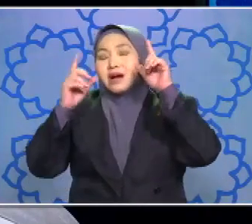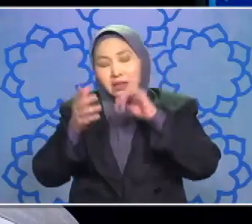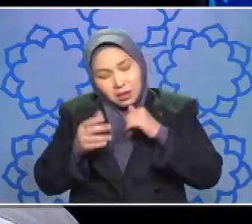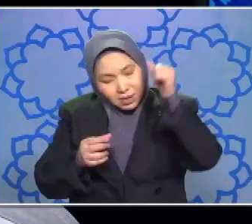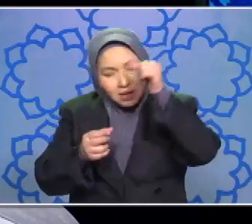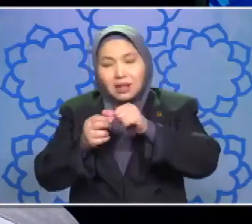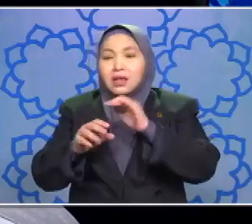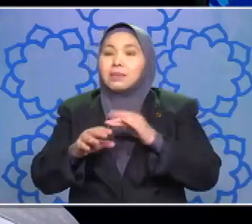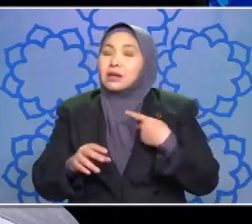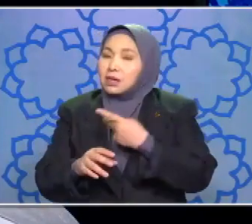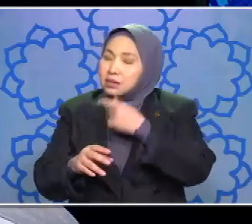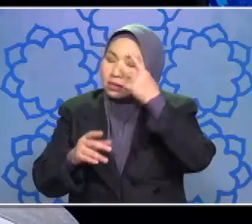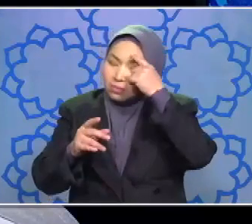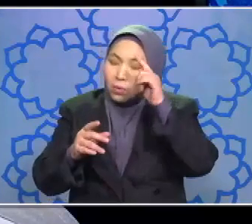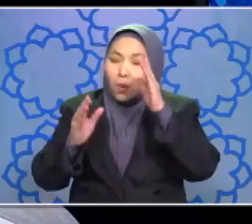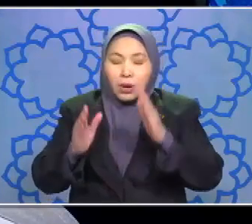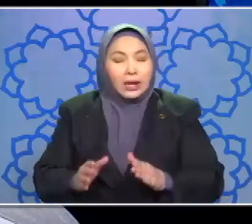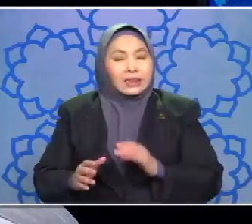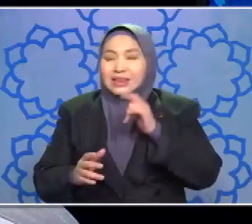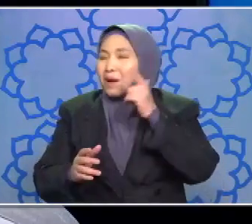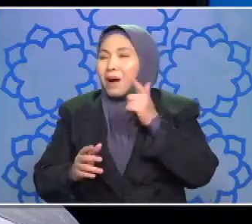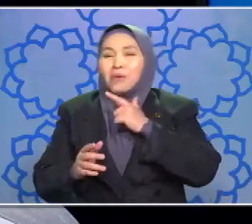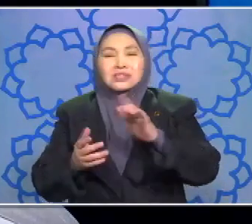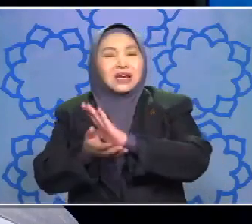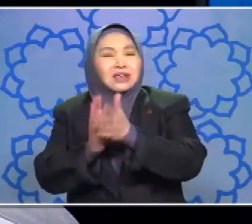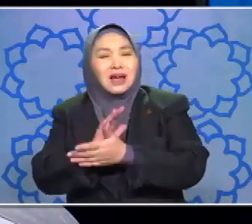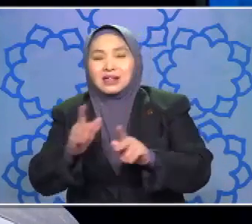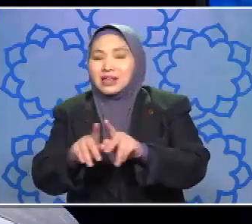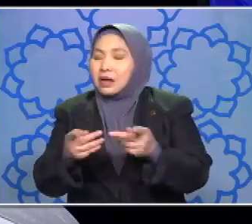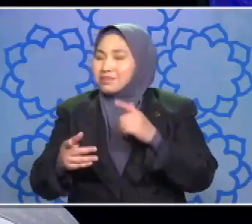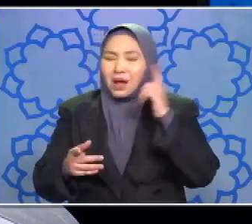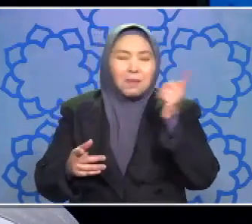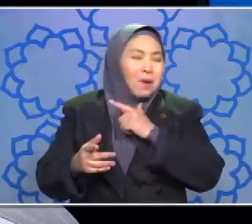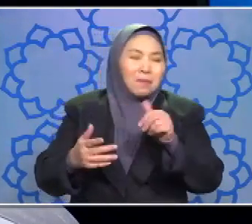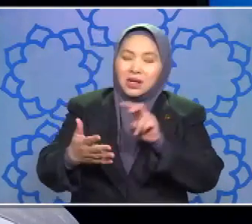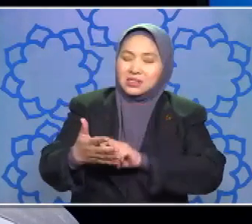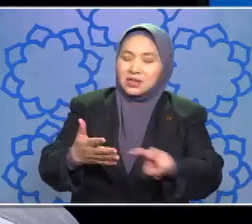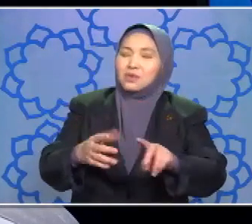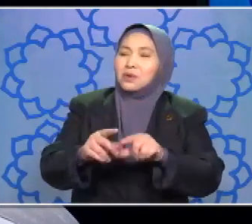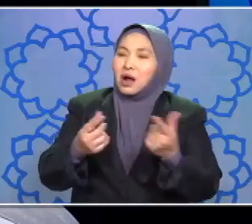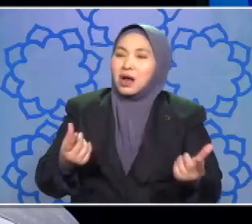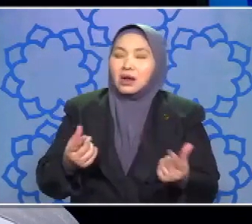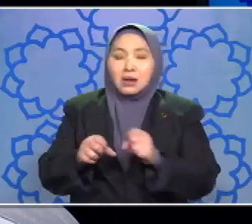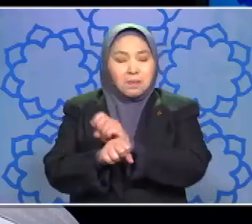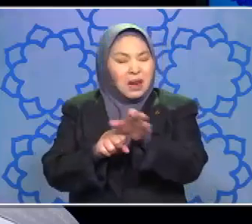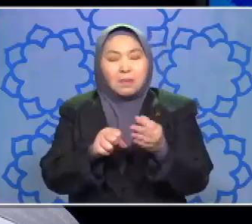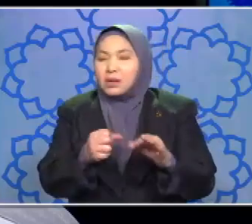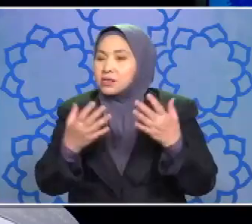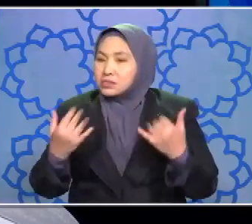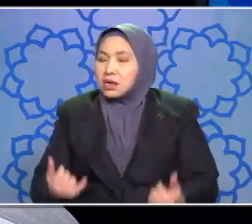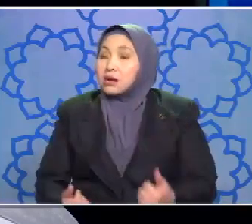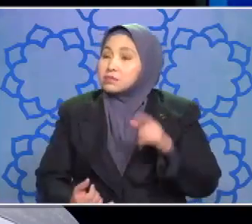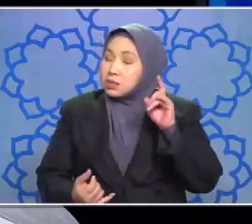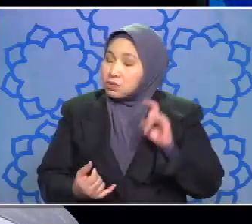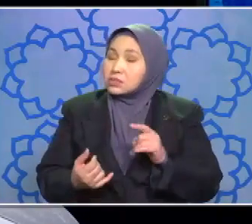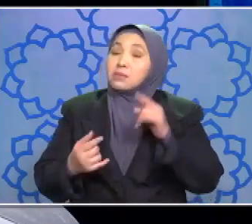Pada orang-orang yang tidak mahu menjadikan kitab sebagai panduan. Betul. Misalnya tak nak baca Quran, ataupun dalam keadaan pandemik sekarang ini sepatutnya makin